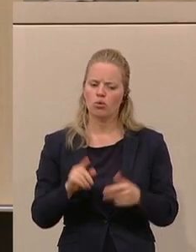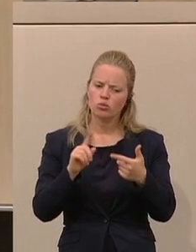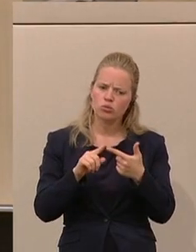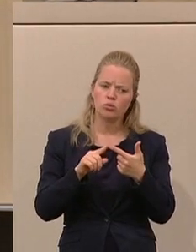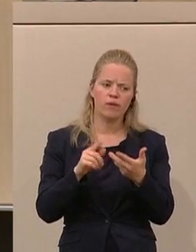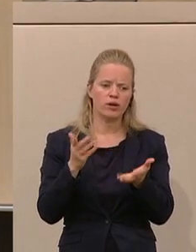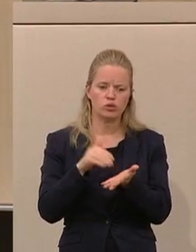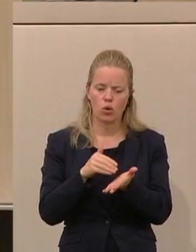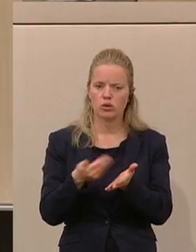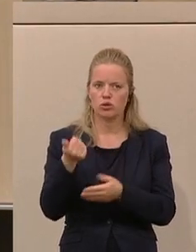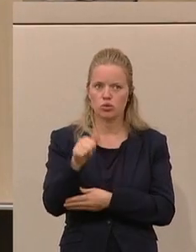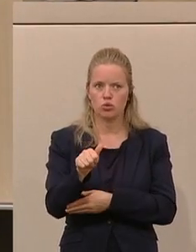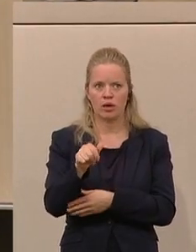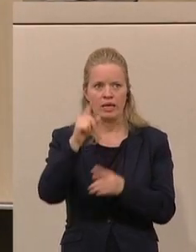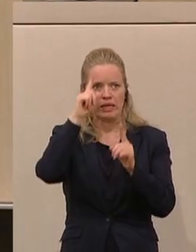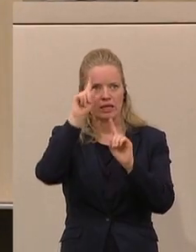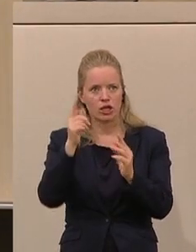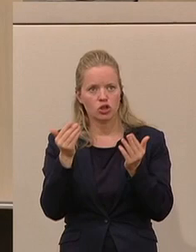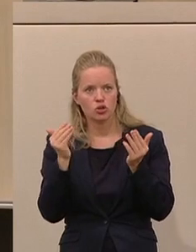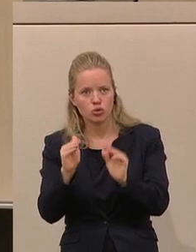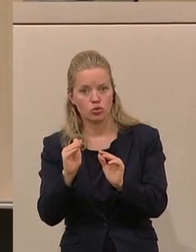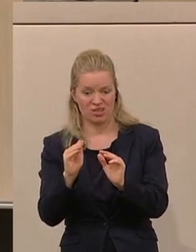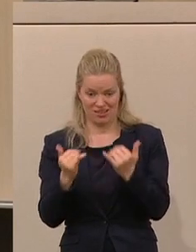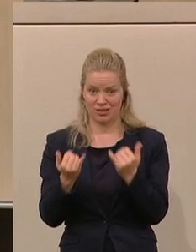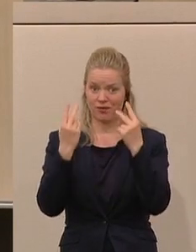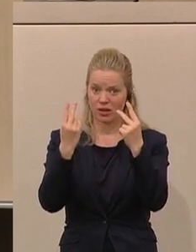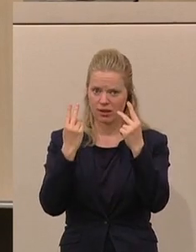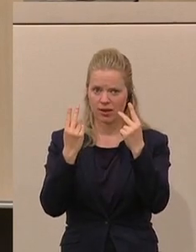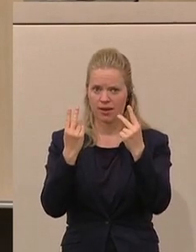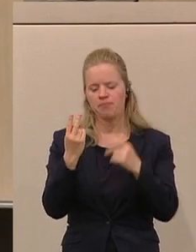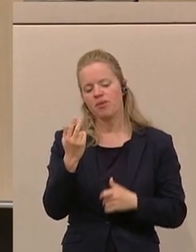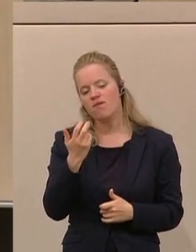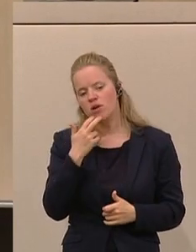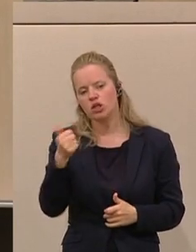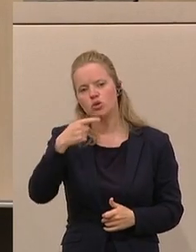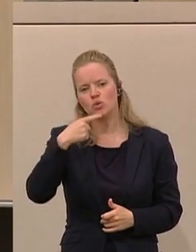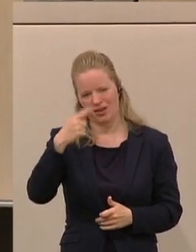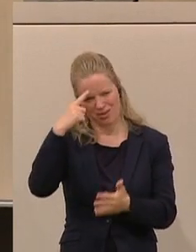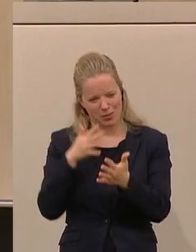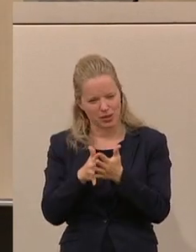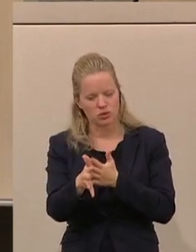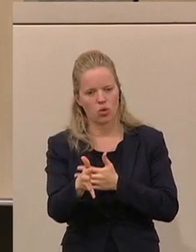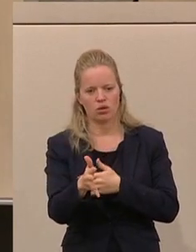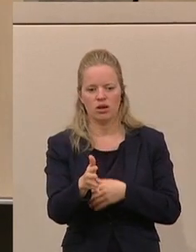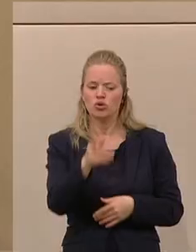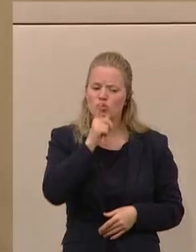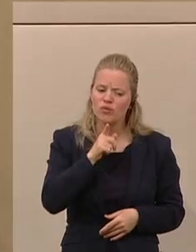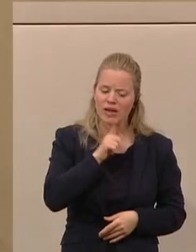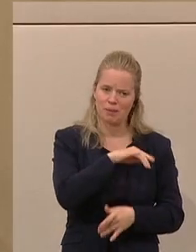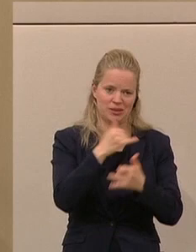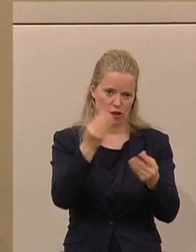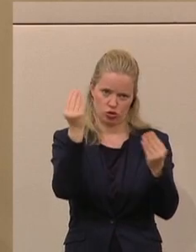auch, was kommt doch dazu, Tierschutz macht Schule, ich wollte es also interpretieren, Wird zu wenig in den Schulen fabriziert,